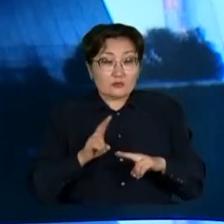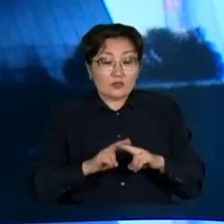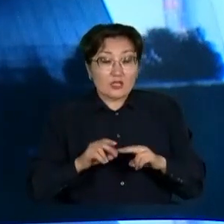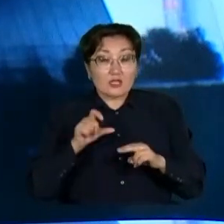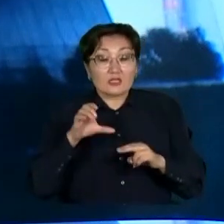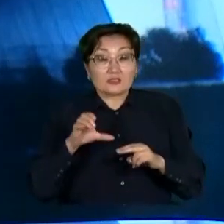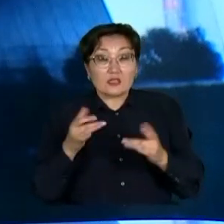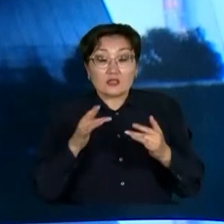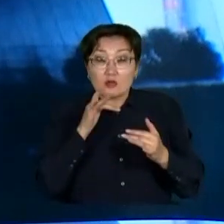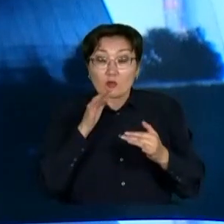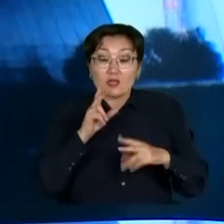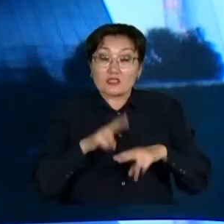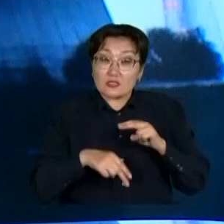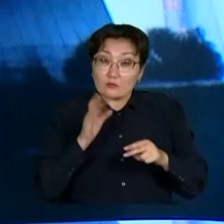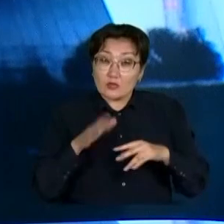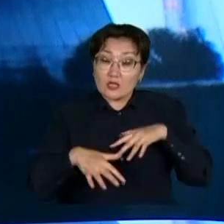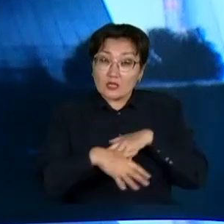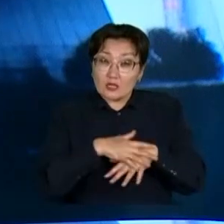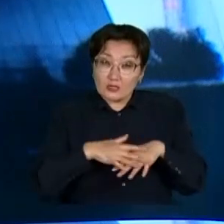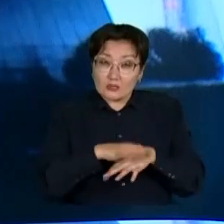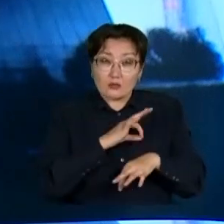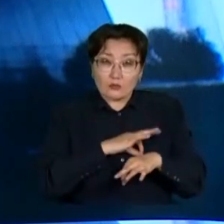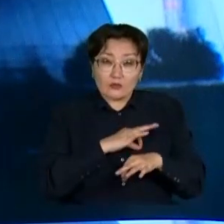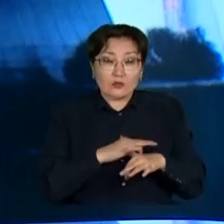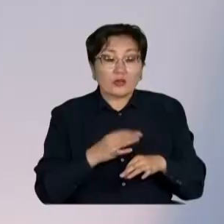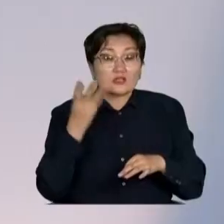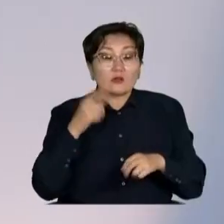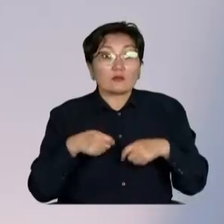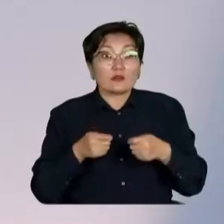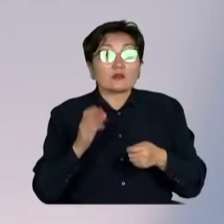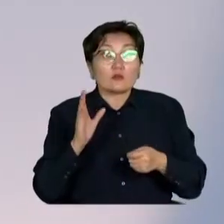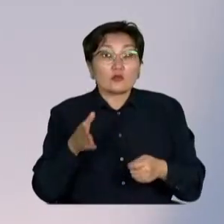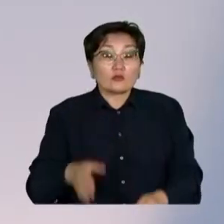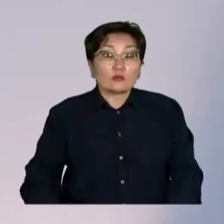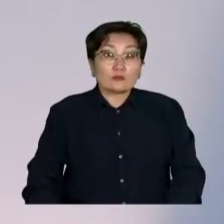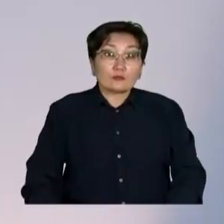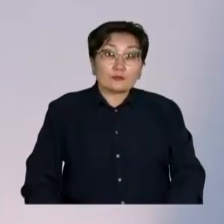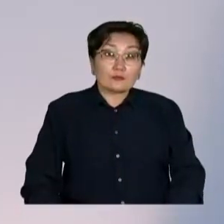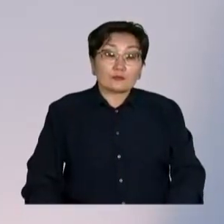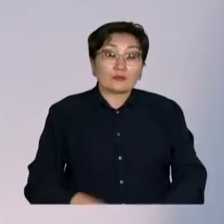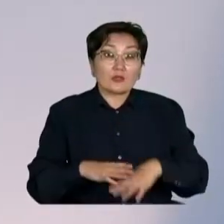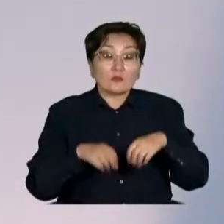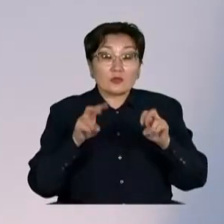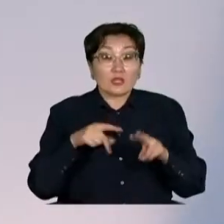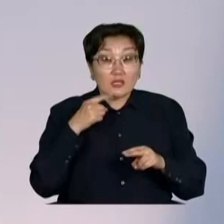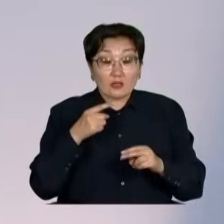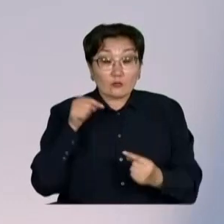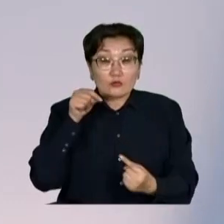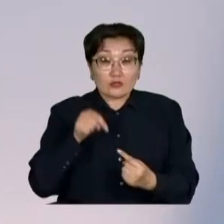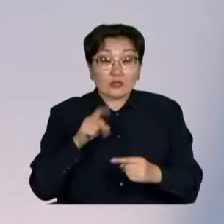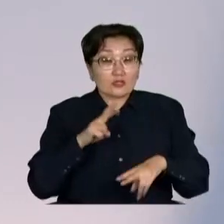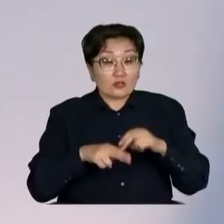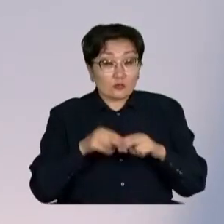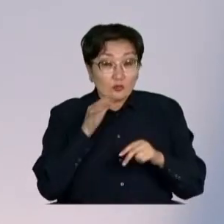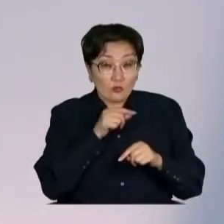АЭС қанша уақыт салынады? Халық игілігін қашан көреді? Енді мамандардың айтуы бойынша бұл салынудың